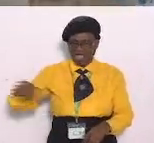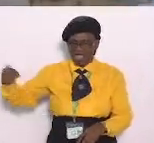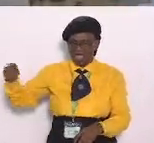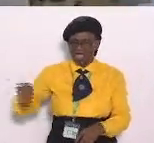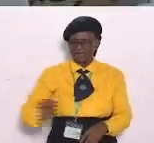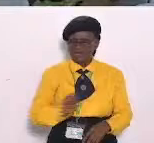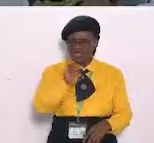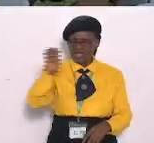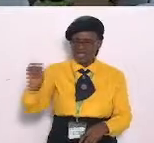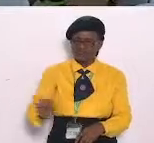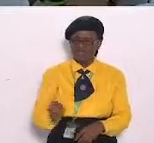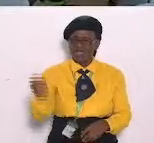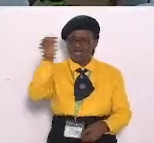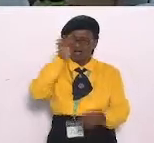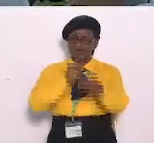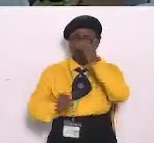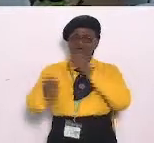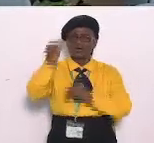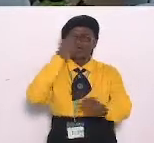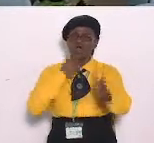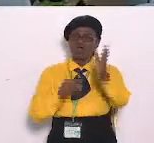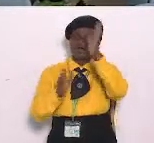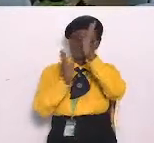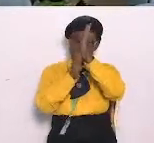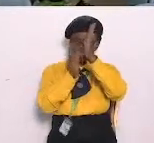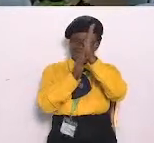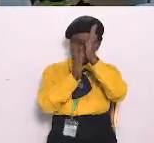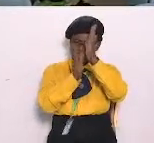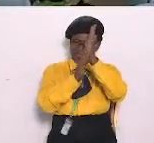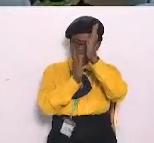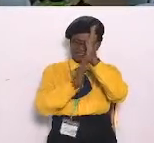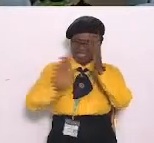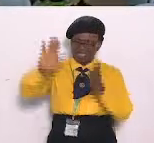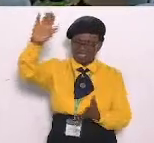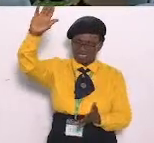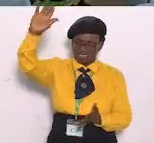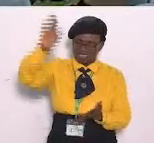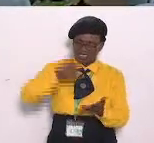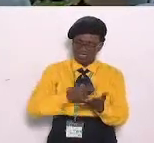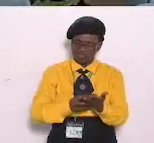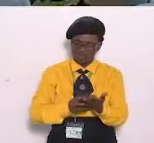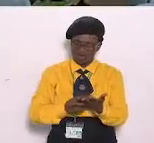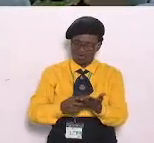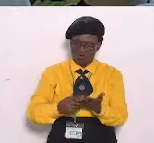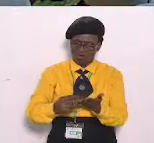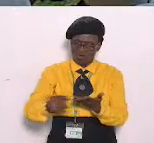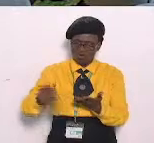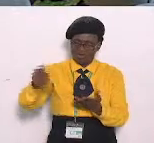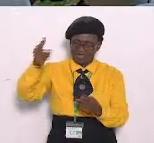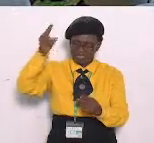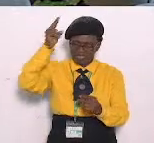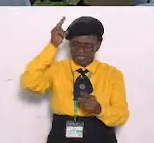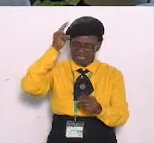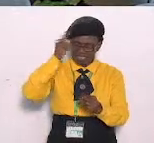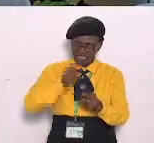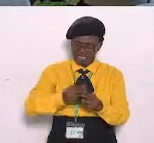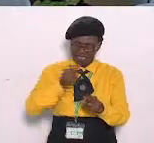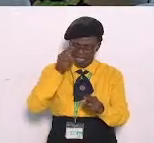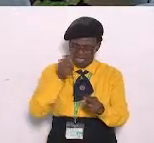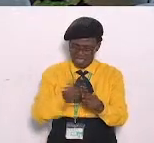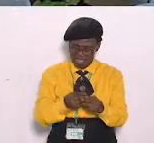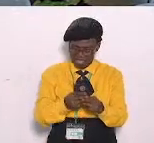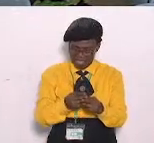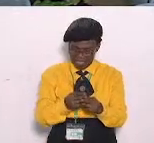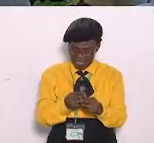durera jamais oh louons son saint